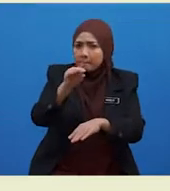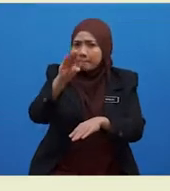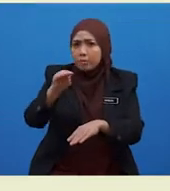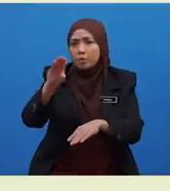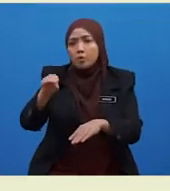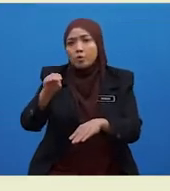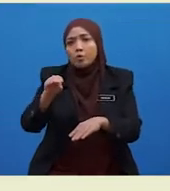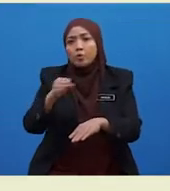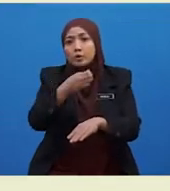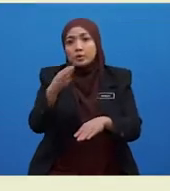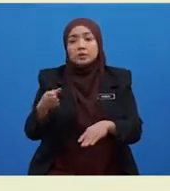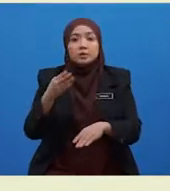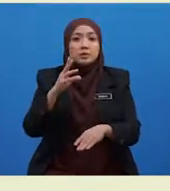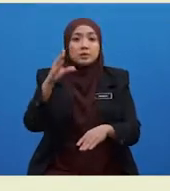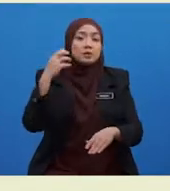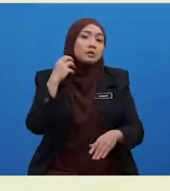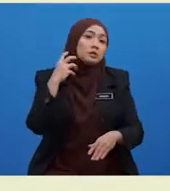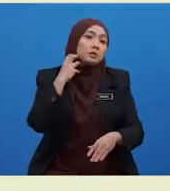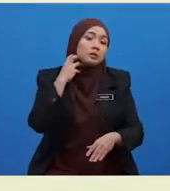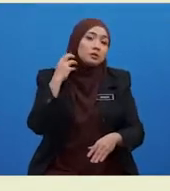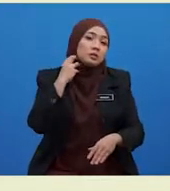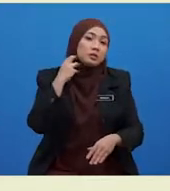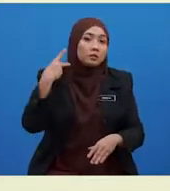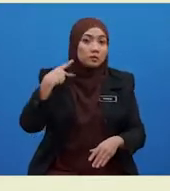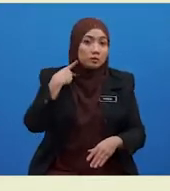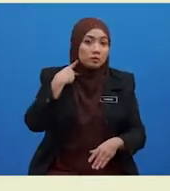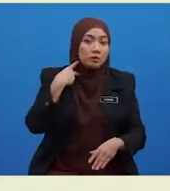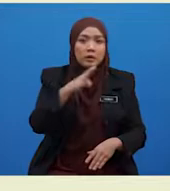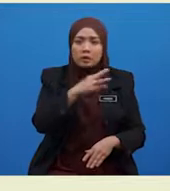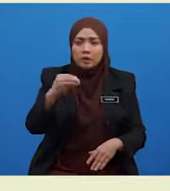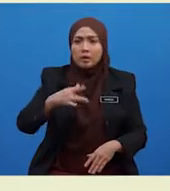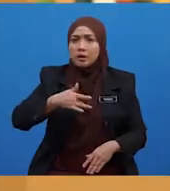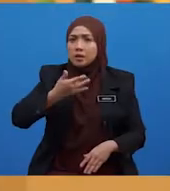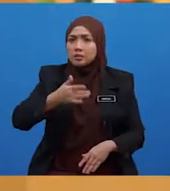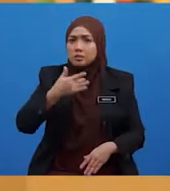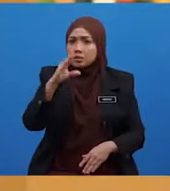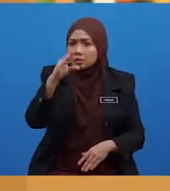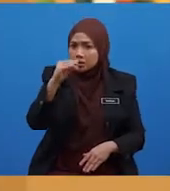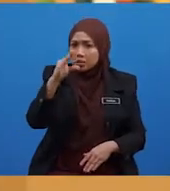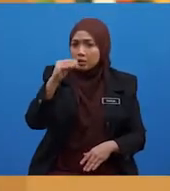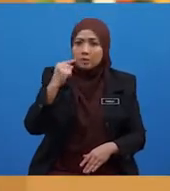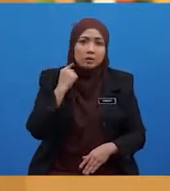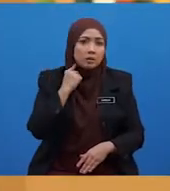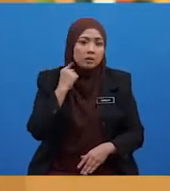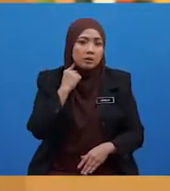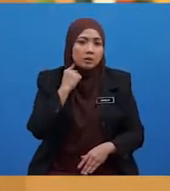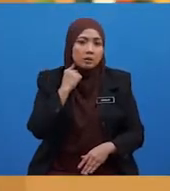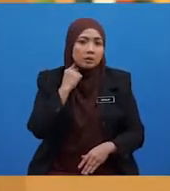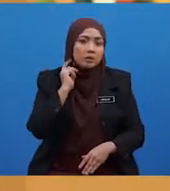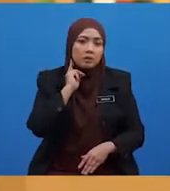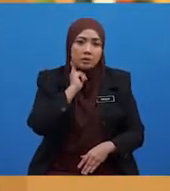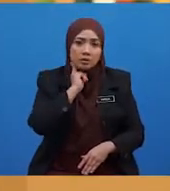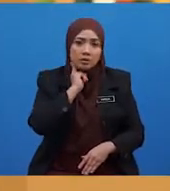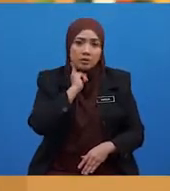di sisi rawan tiroid. Anda akan rasa denyutan. Seperti juga kiraan pada arteri radial